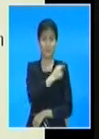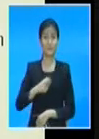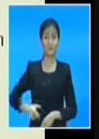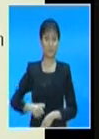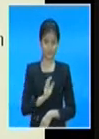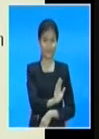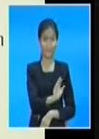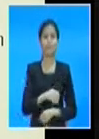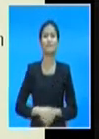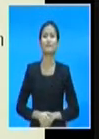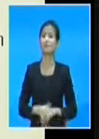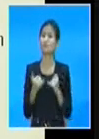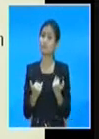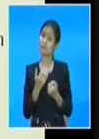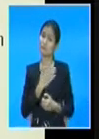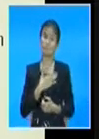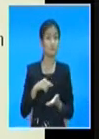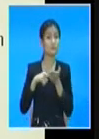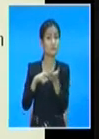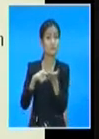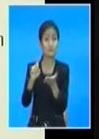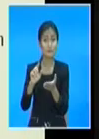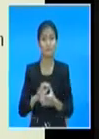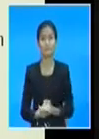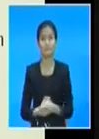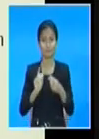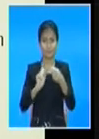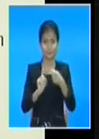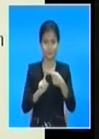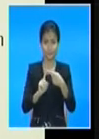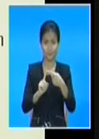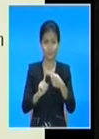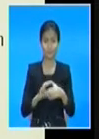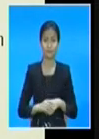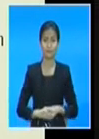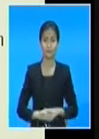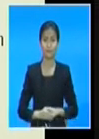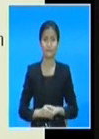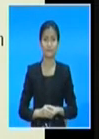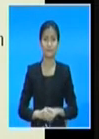สนอนะฮะข้อที่หนึ่งผมอยากกลับเรียนว่า